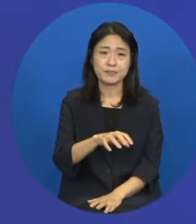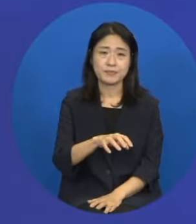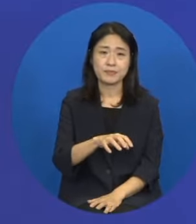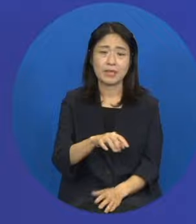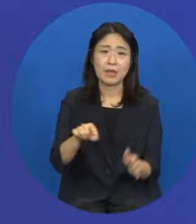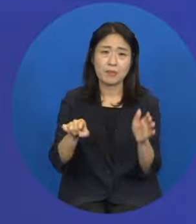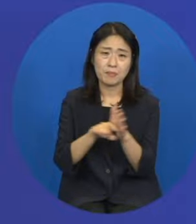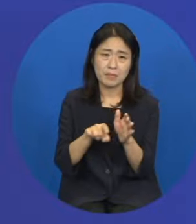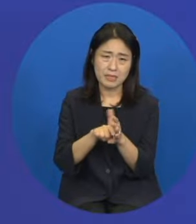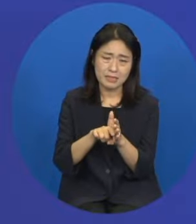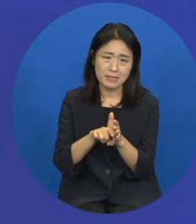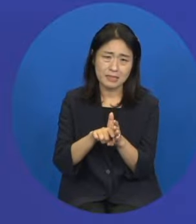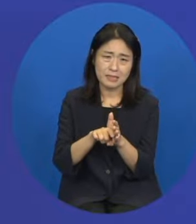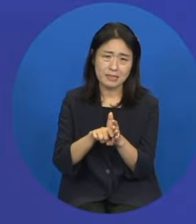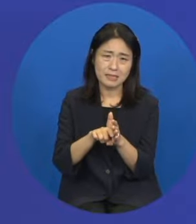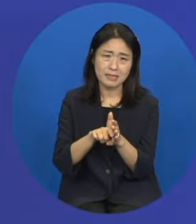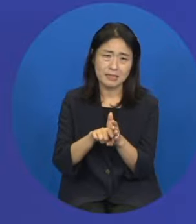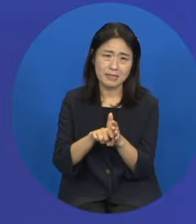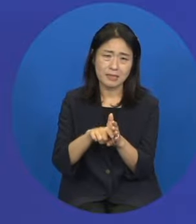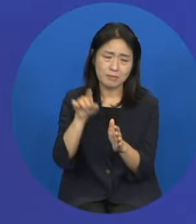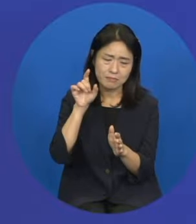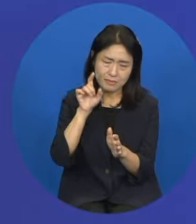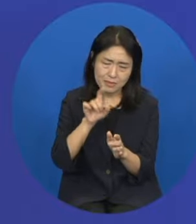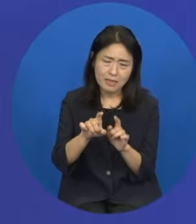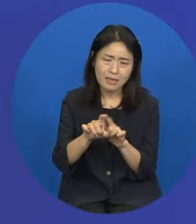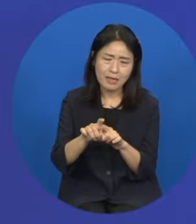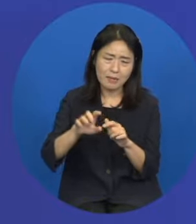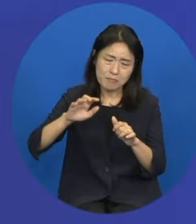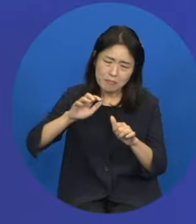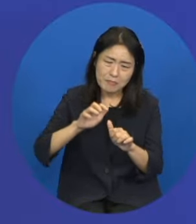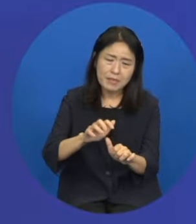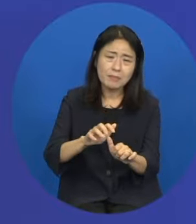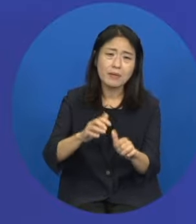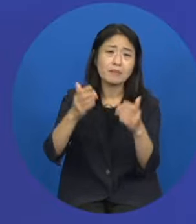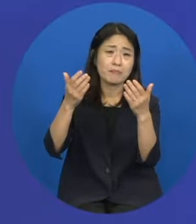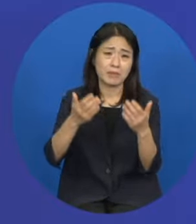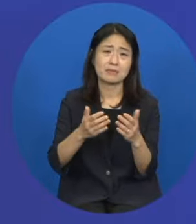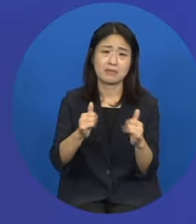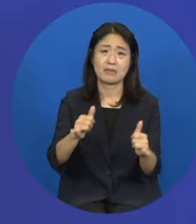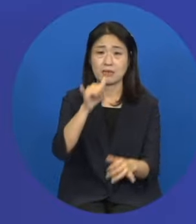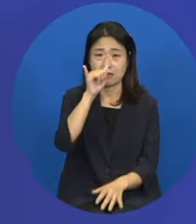믿음을 지키다가 핍박을 당하는 그리스도인들이 있어요